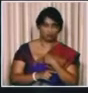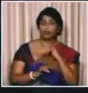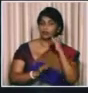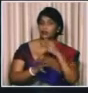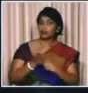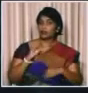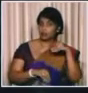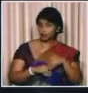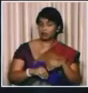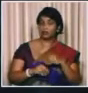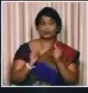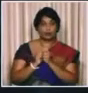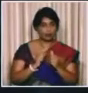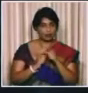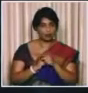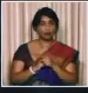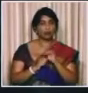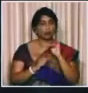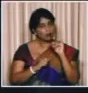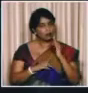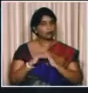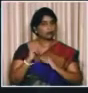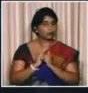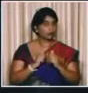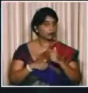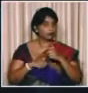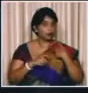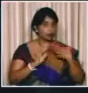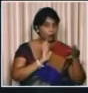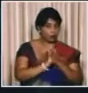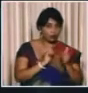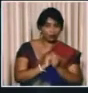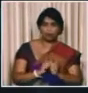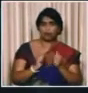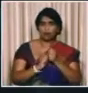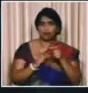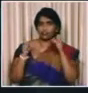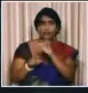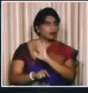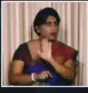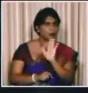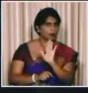යම් දේශපාලන ව්‍යාපාරයකට යම් සක්‍රීය වැඩ කිරීම හේතු මත මේ වැඩ කරන්න එපා